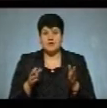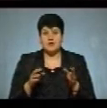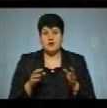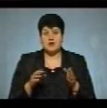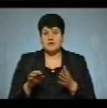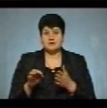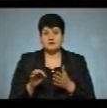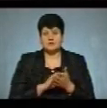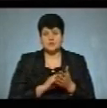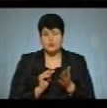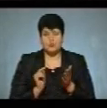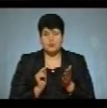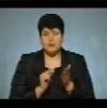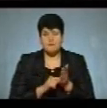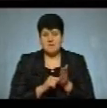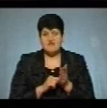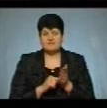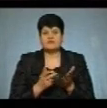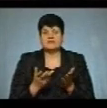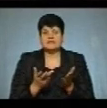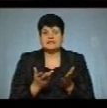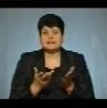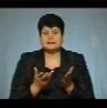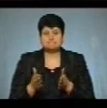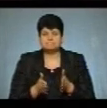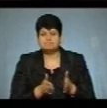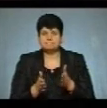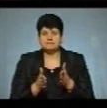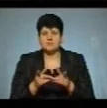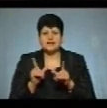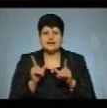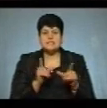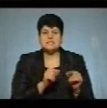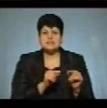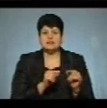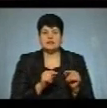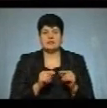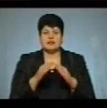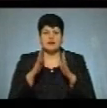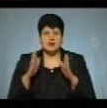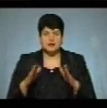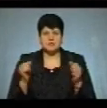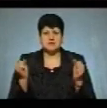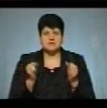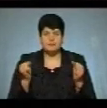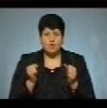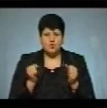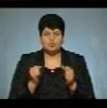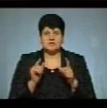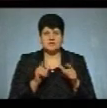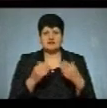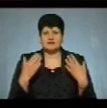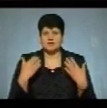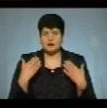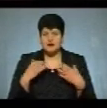зразу попав, скажімо так, в таке русло, що ми десь їздили і в лагері зимою. Ми